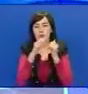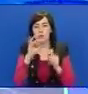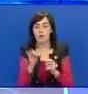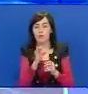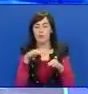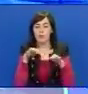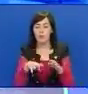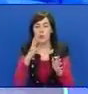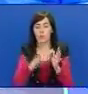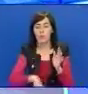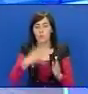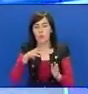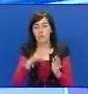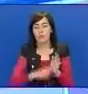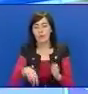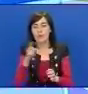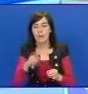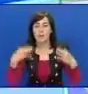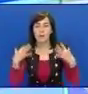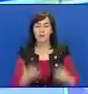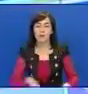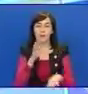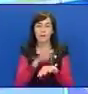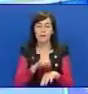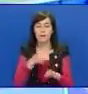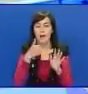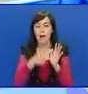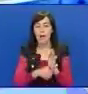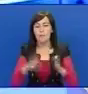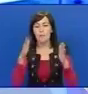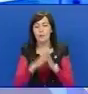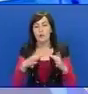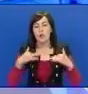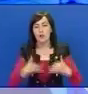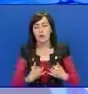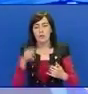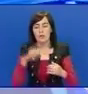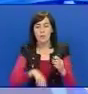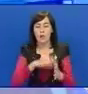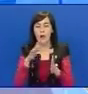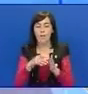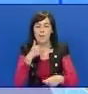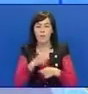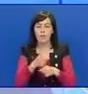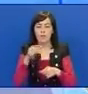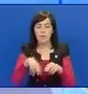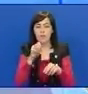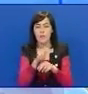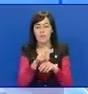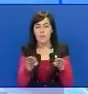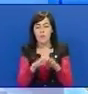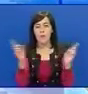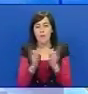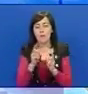салдарынан 958 адам түрлі дене жарақатын алса, 60 үй қара жамылған. Қала басшысы тиісті сала мамандарымен бас қосып,